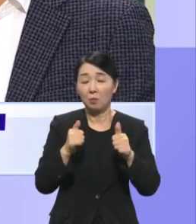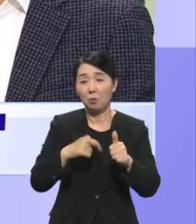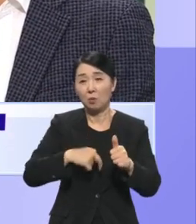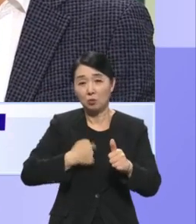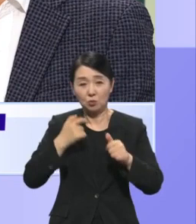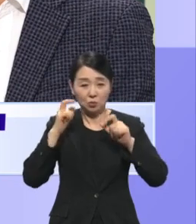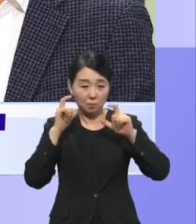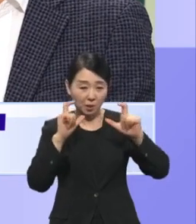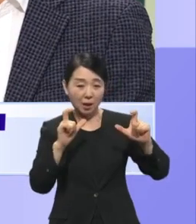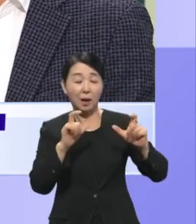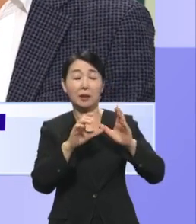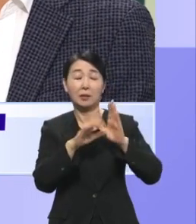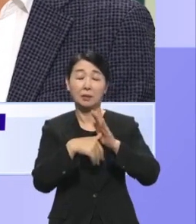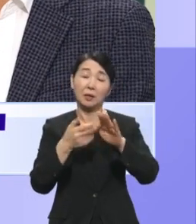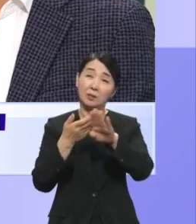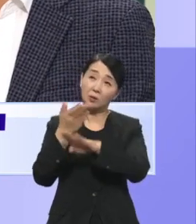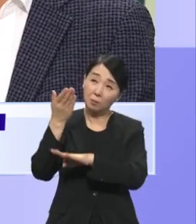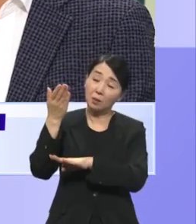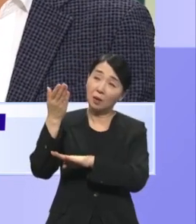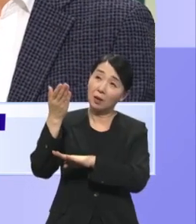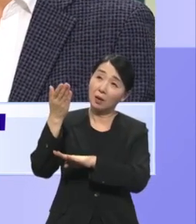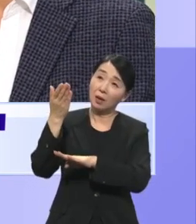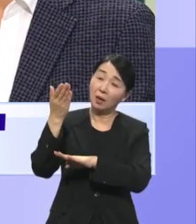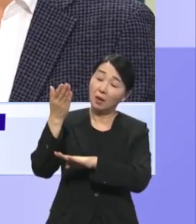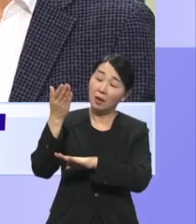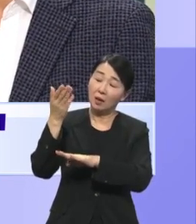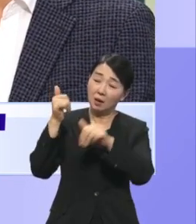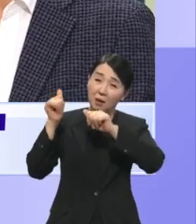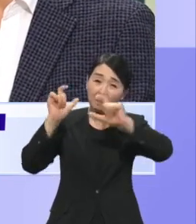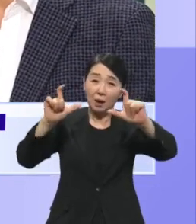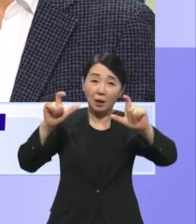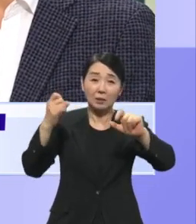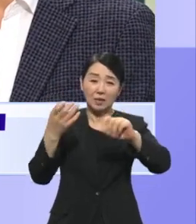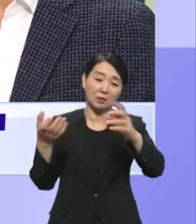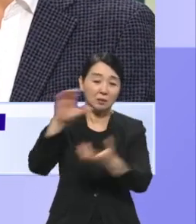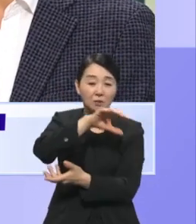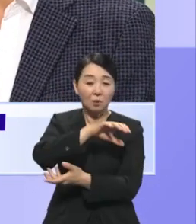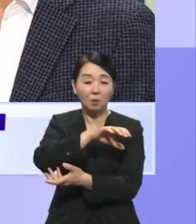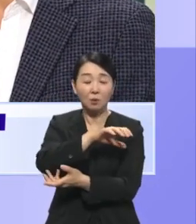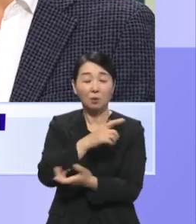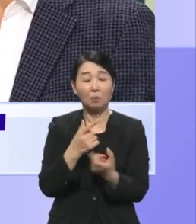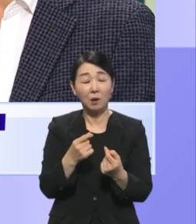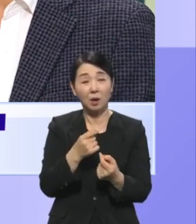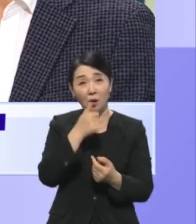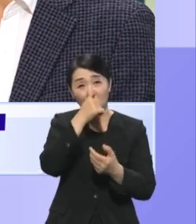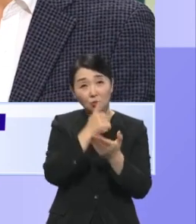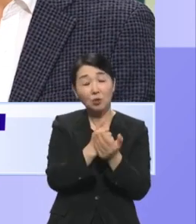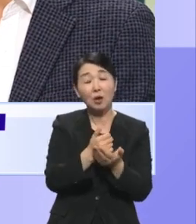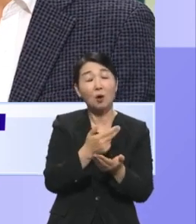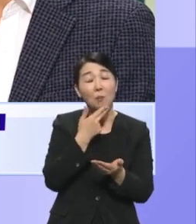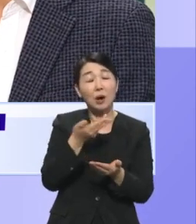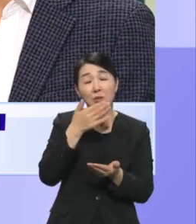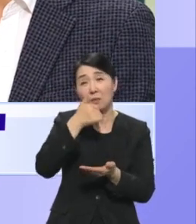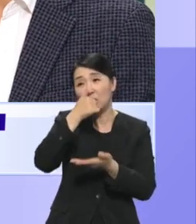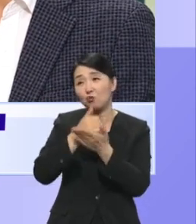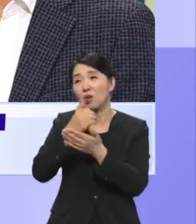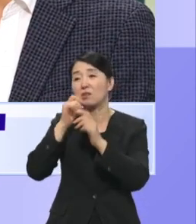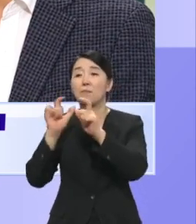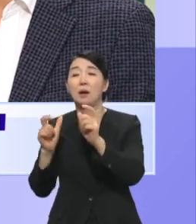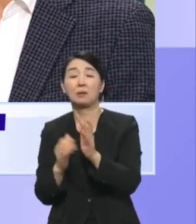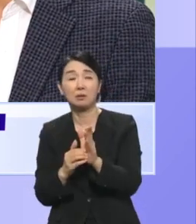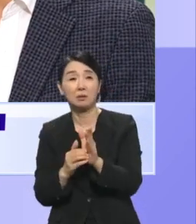내렸던 자기들의 선배들 대법관들이 내렸던 판결을 다 뒤집어 가지고 그 유죄도 무죄로 하고 하여튼 일들이 너무